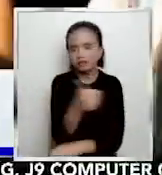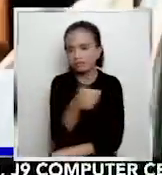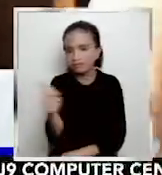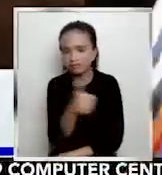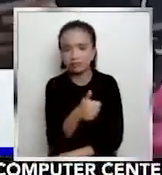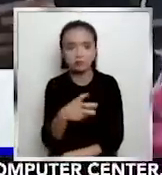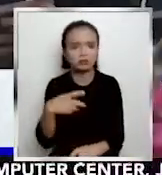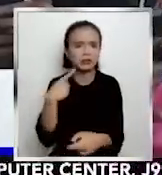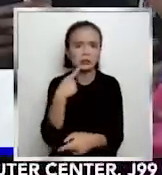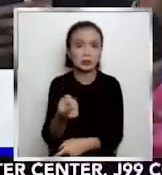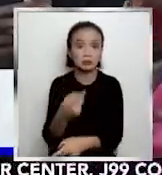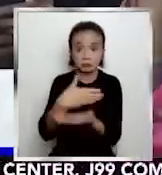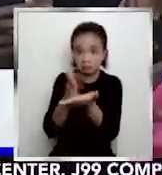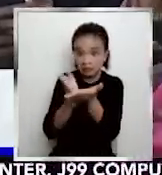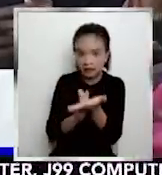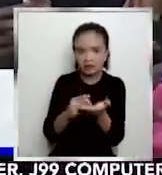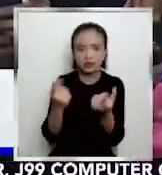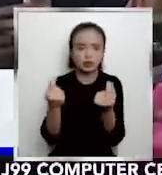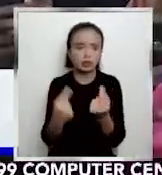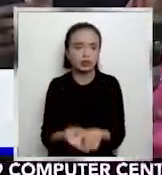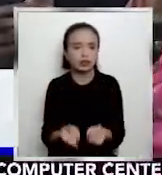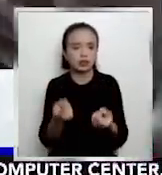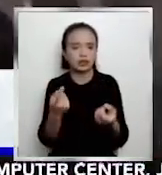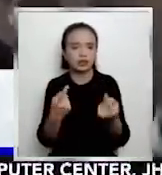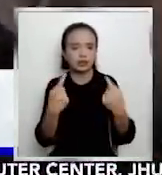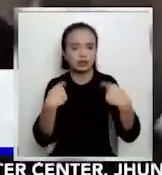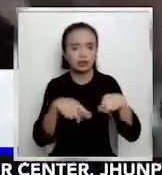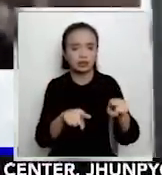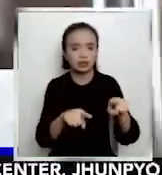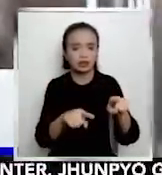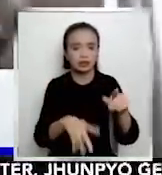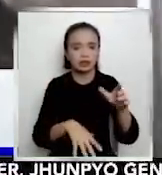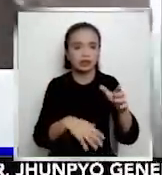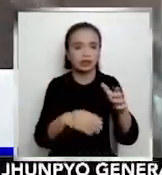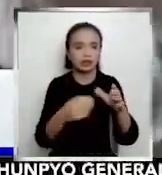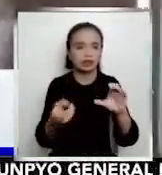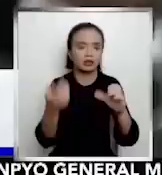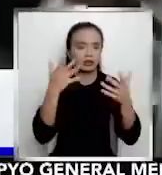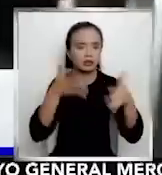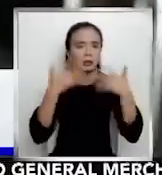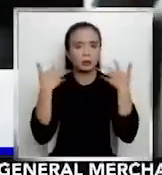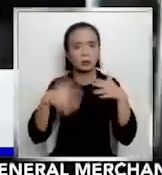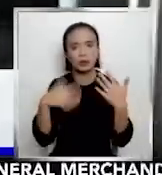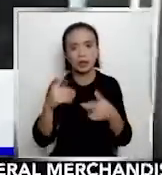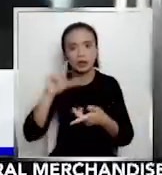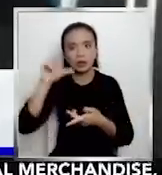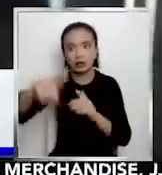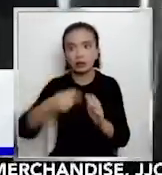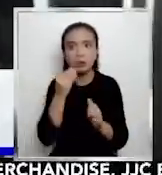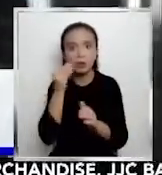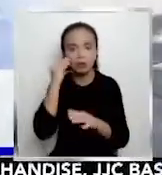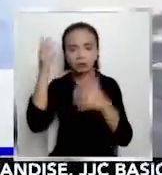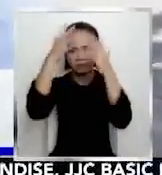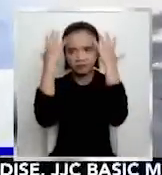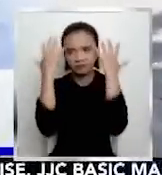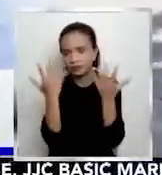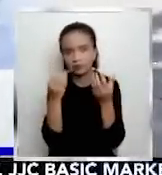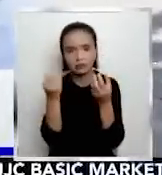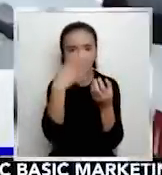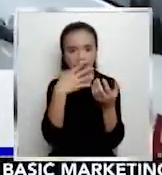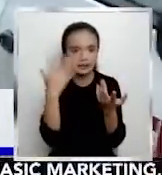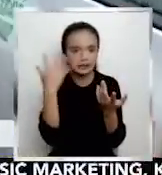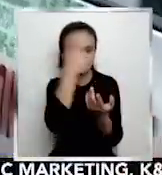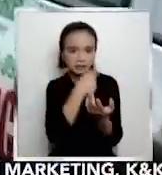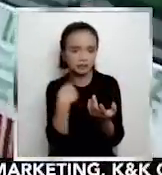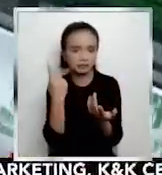sabi ng ilan, papasok ka ng fresh, uuwi kang pilasa. Dinadaan na nga lamang sa biro ang kalbaryo sa pag-commute. Kulang talaga sa